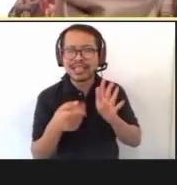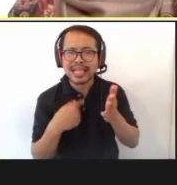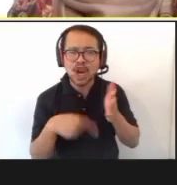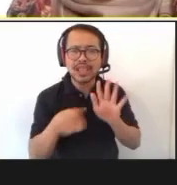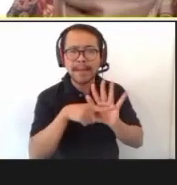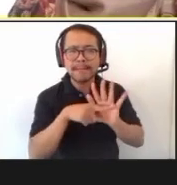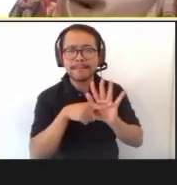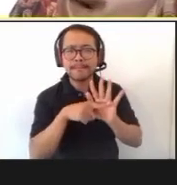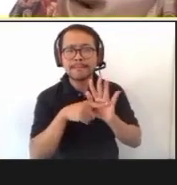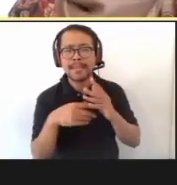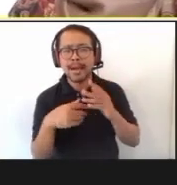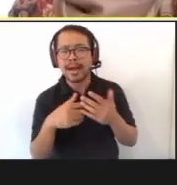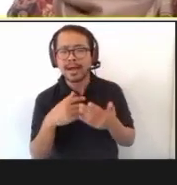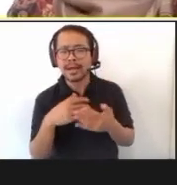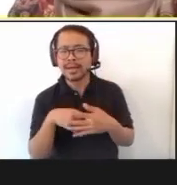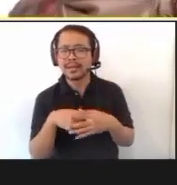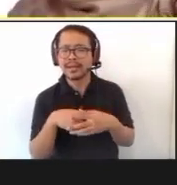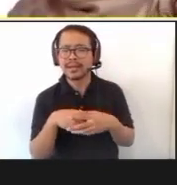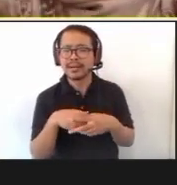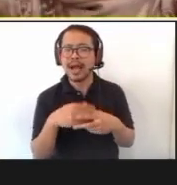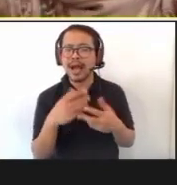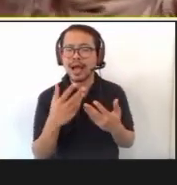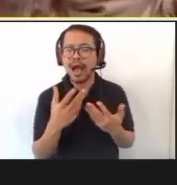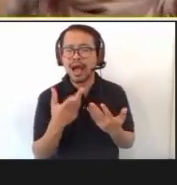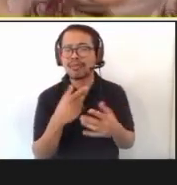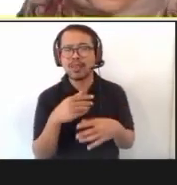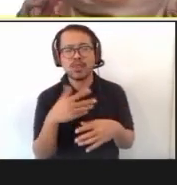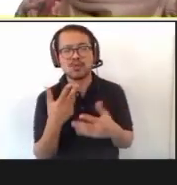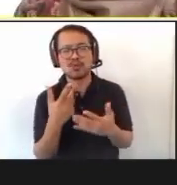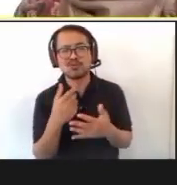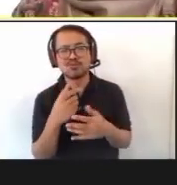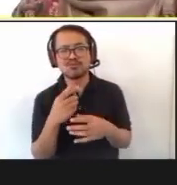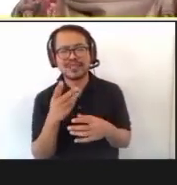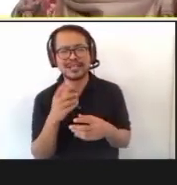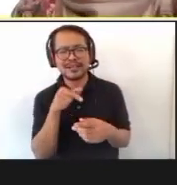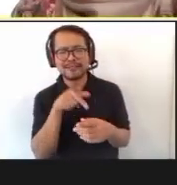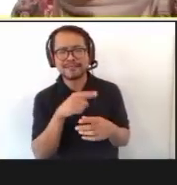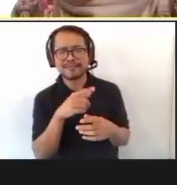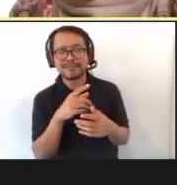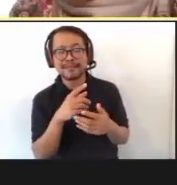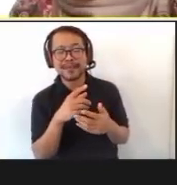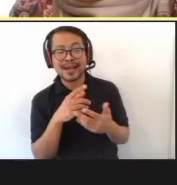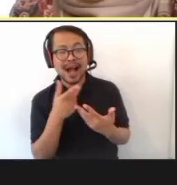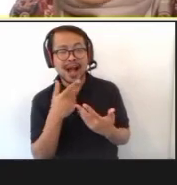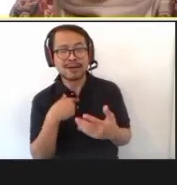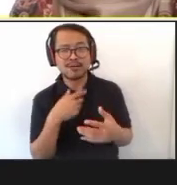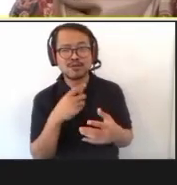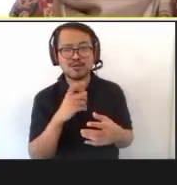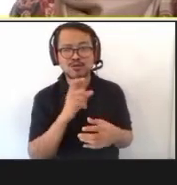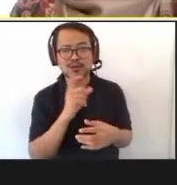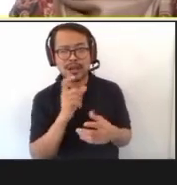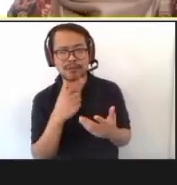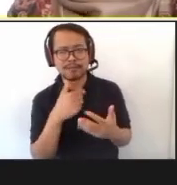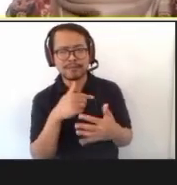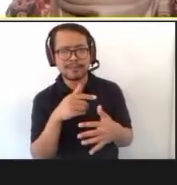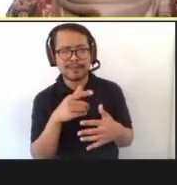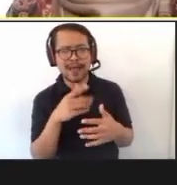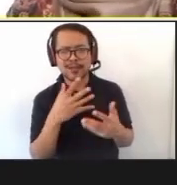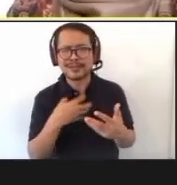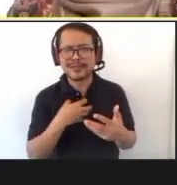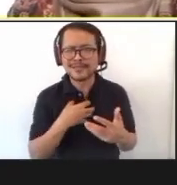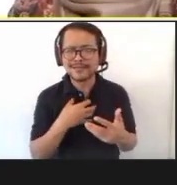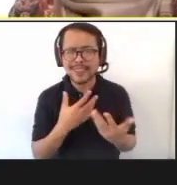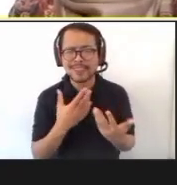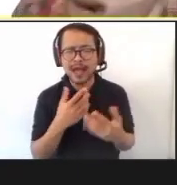pelabelan, cap, dugaan-dugaan asumtif gitu ya, yang terkait dengan sifat-sifat. Itu masih ada yang